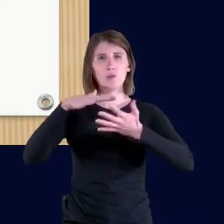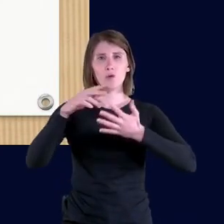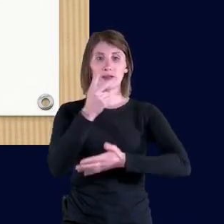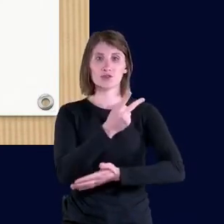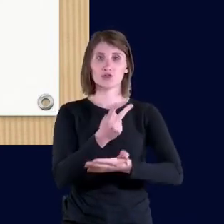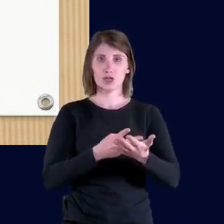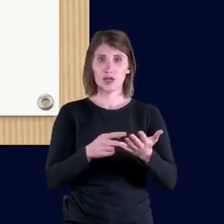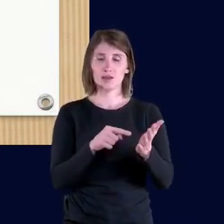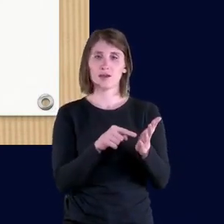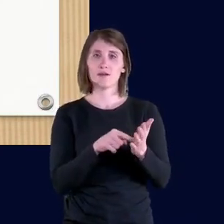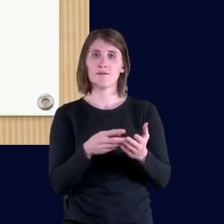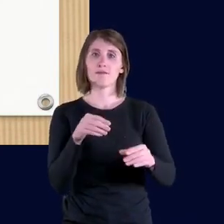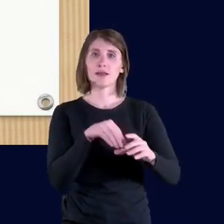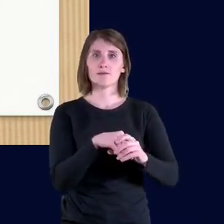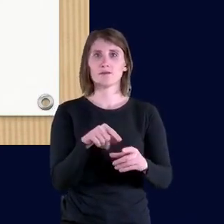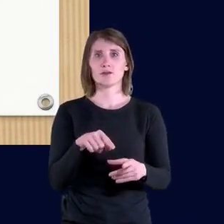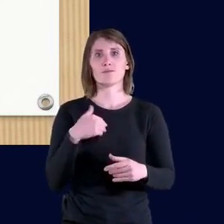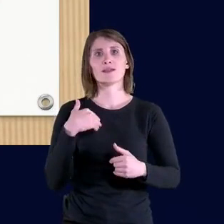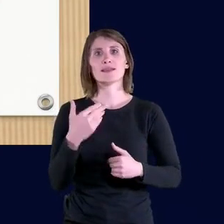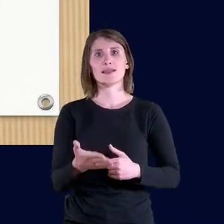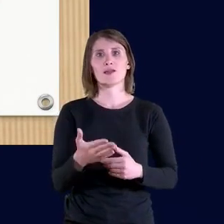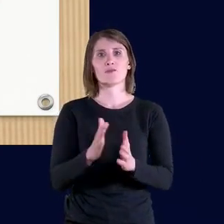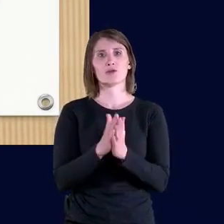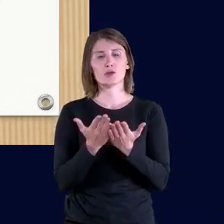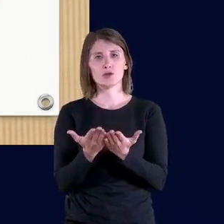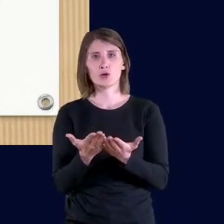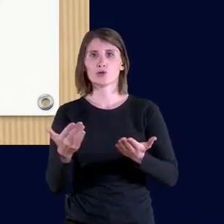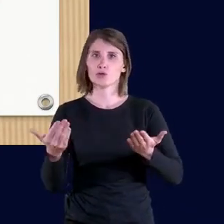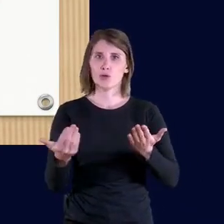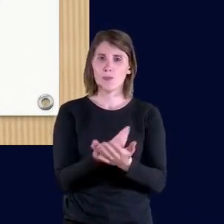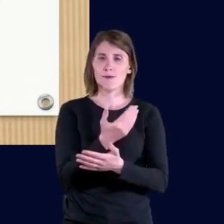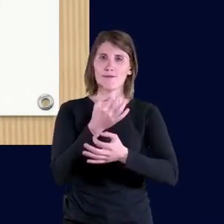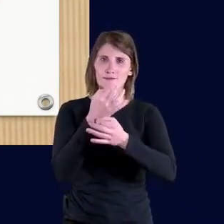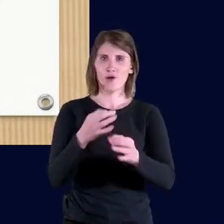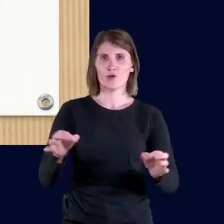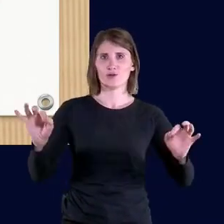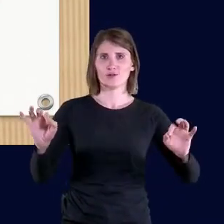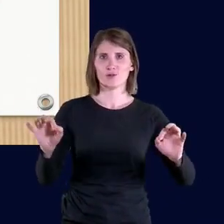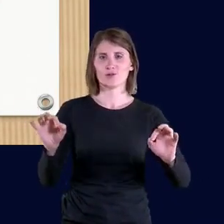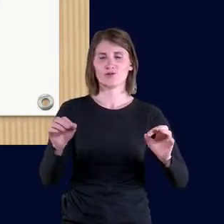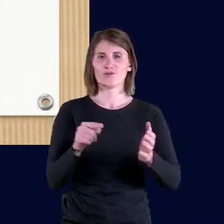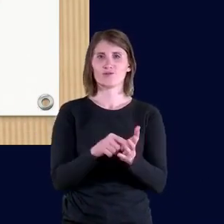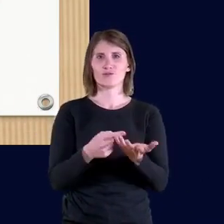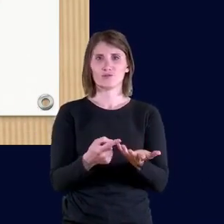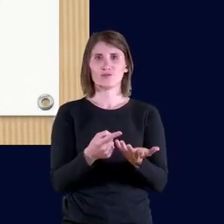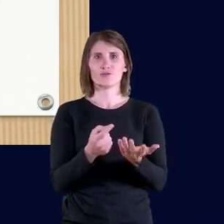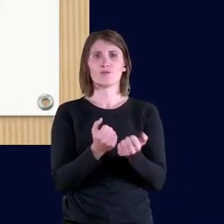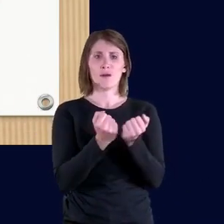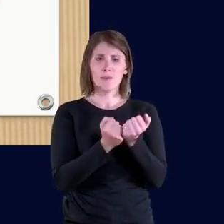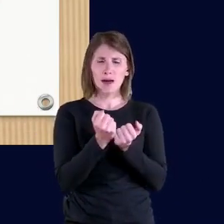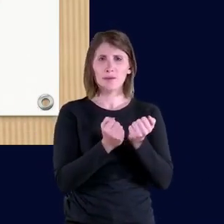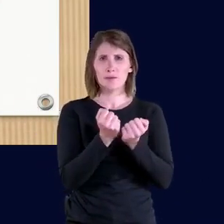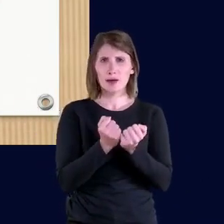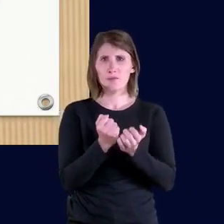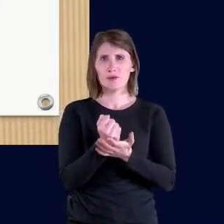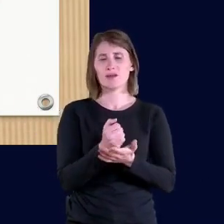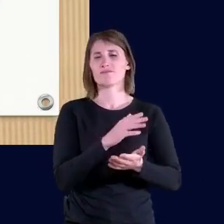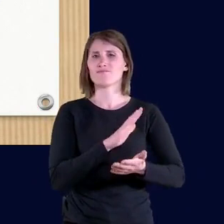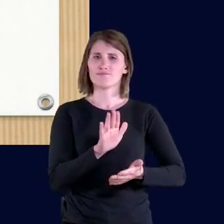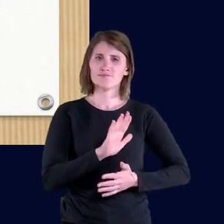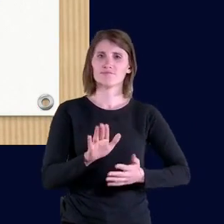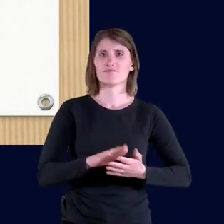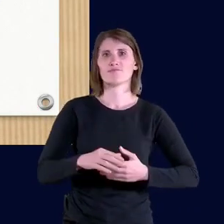taką idea że dajemy książką nowy wymiar Wolności uwalniamy te książki z papieru bez żadnych ograniczeń